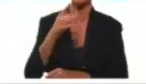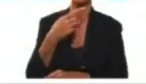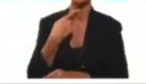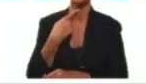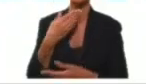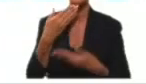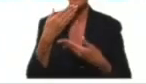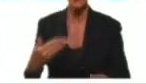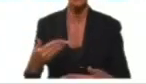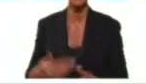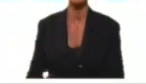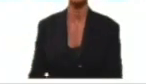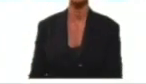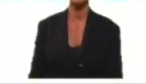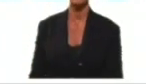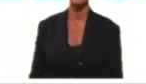bardzo.